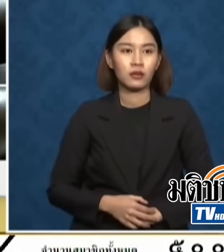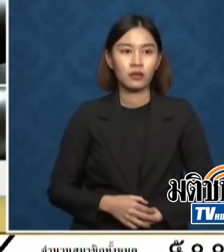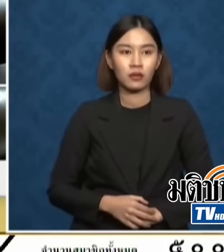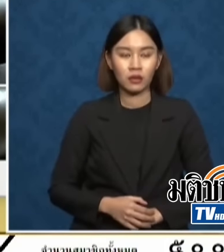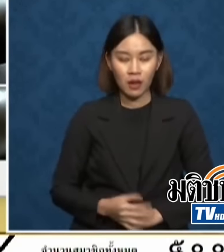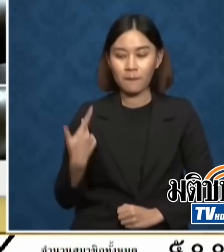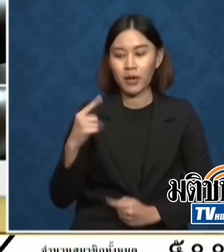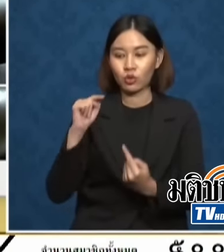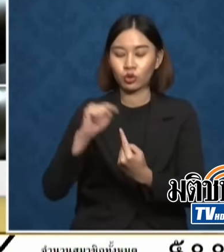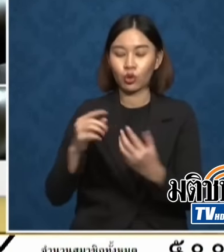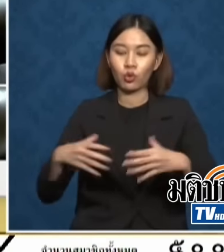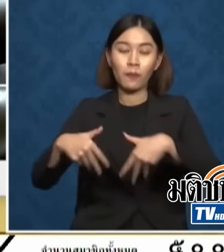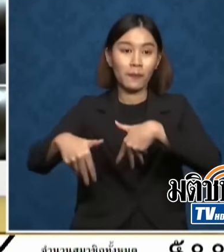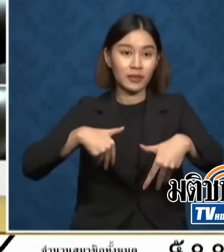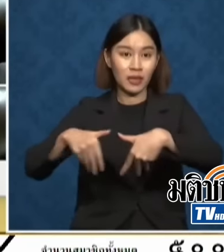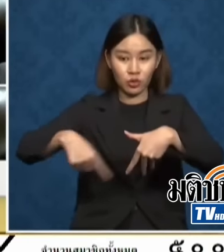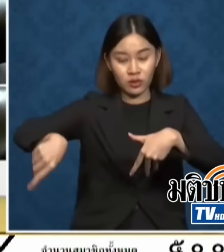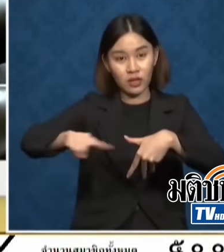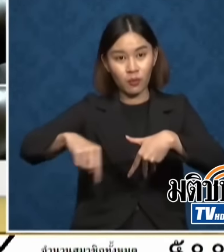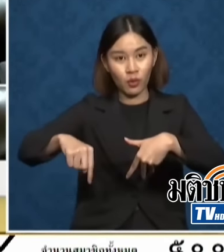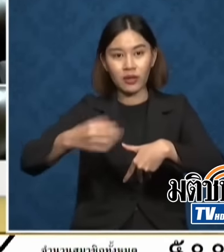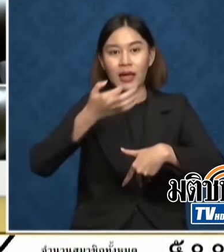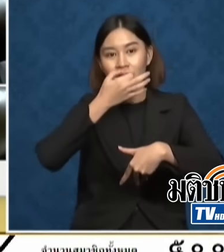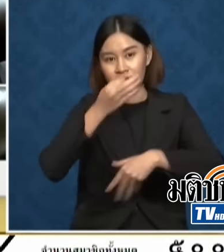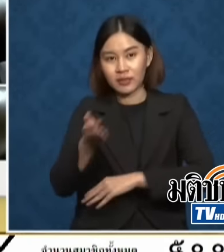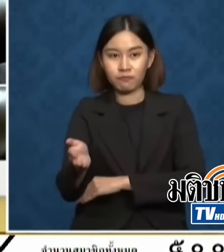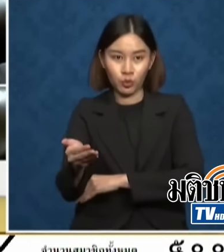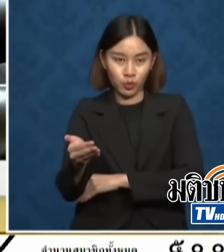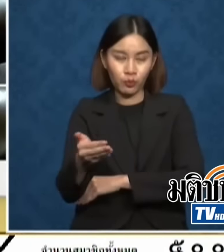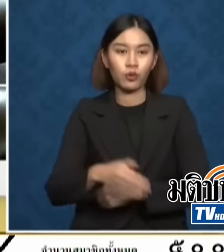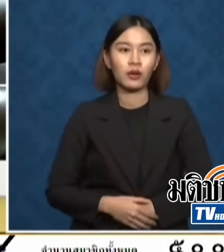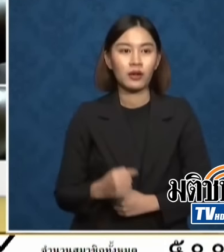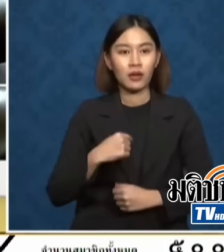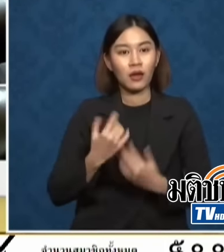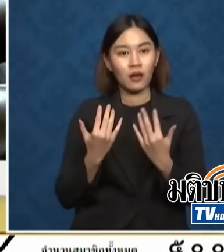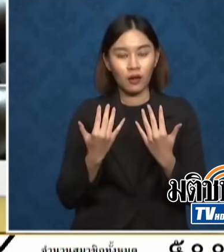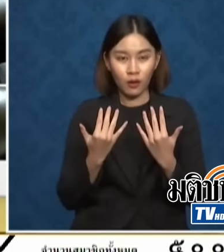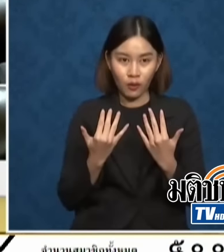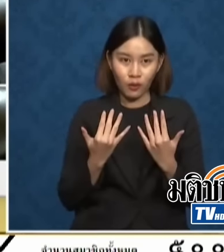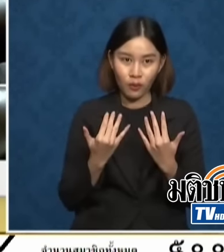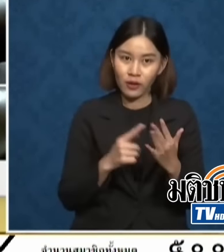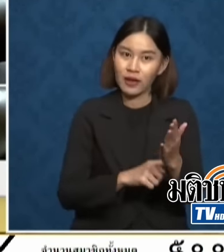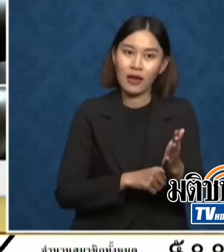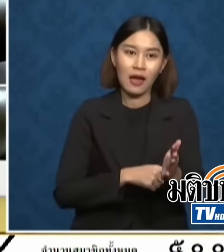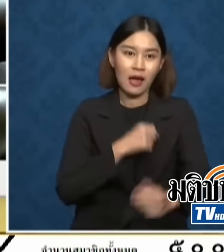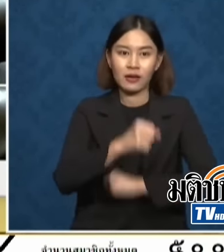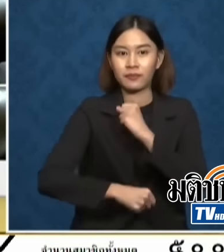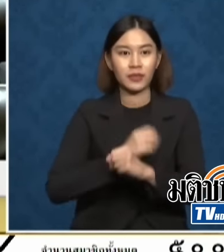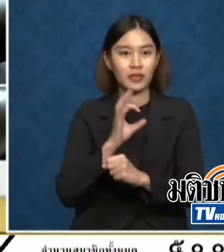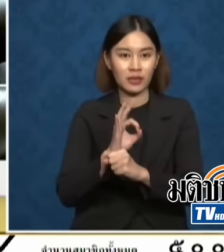ากับพี่น้องประชาชนกลับไปหากับพี่น้องชาวประมงที่เขาเฝ้ารอมาตลอด9